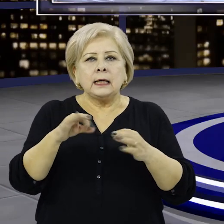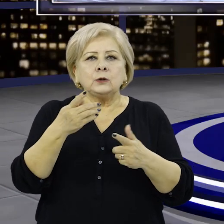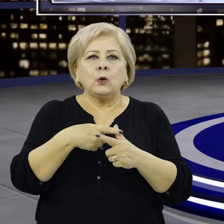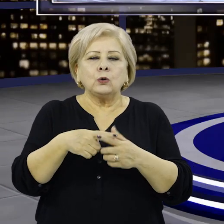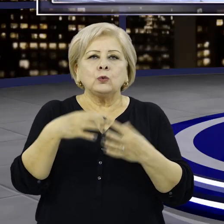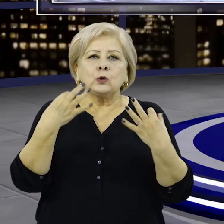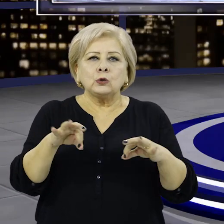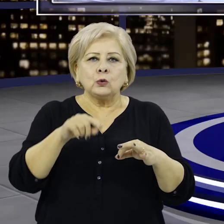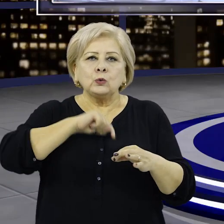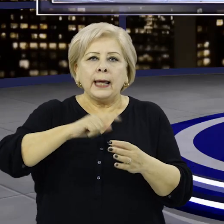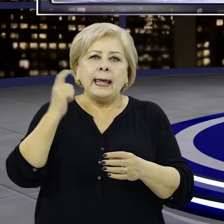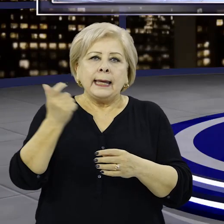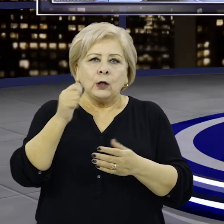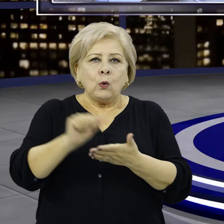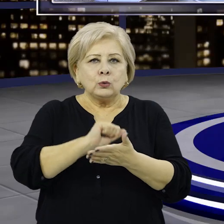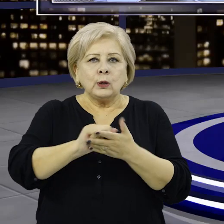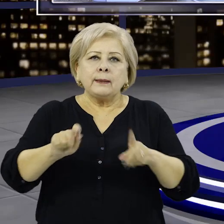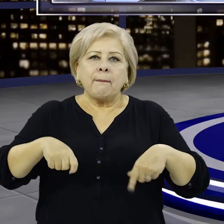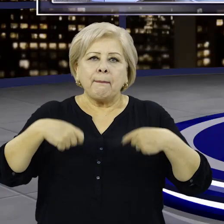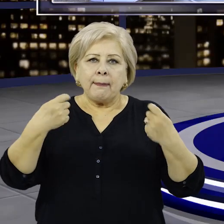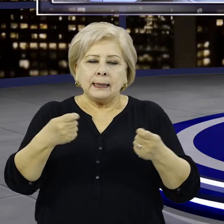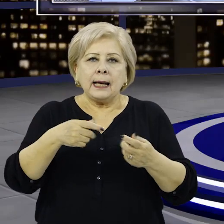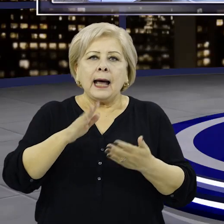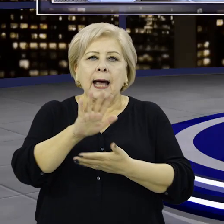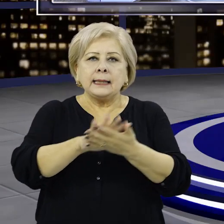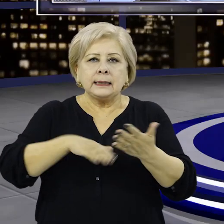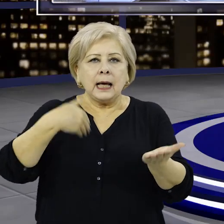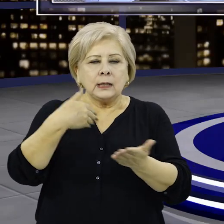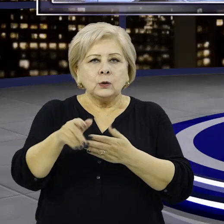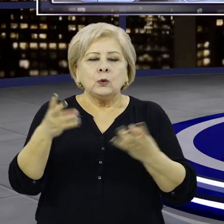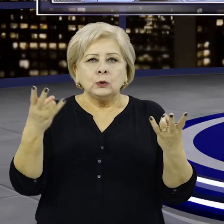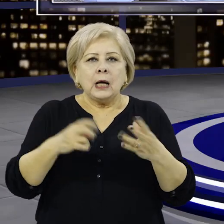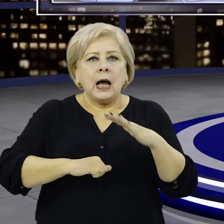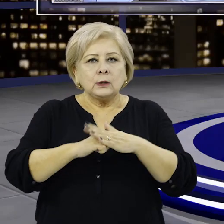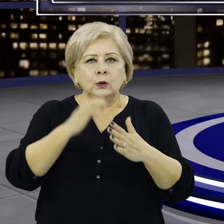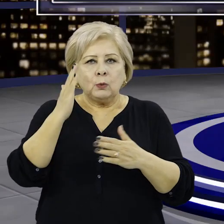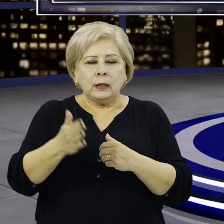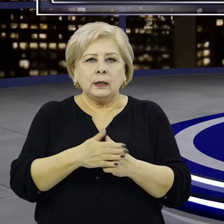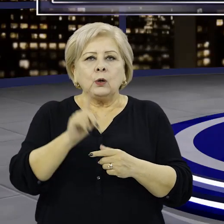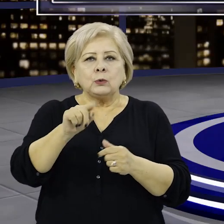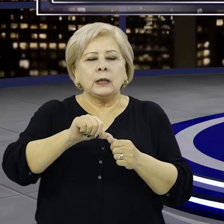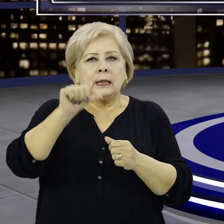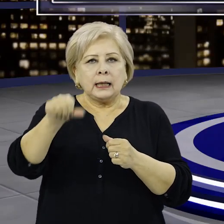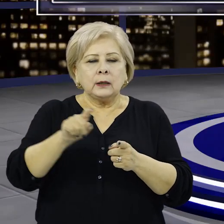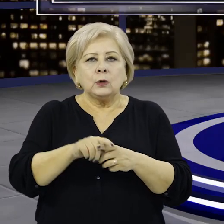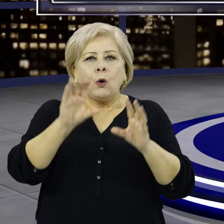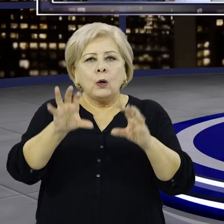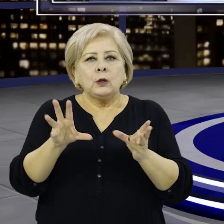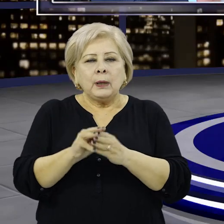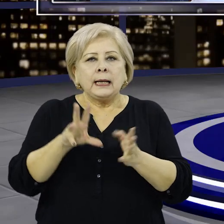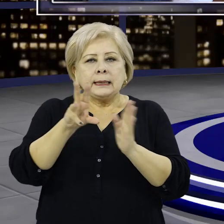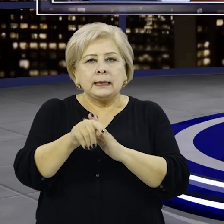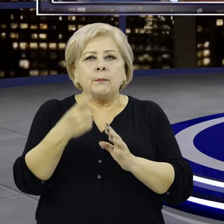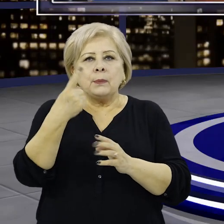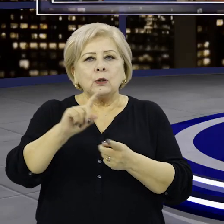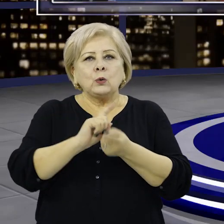yoki ruxsat etish xususiyatiga ega hujjatni berish to'g'risidagi ariza rad etilishi uchun asos bo'ladi. Bundan tashqari, qonun bilan kiritilgan